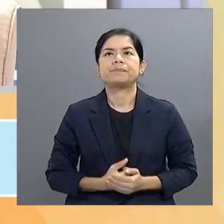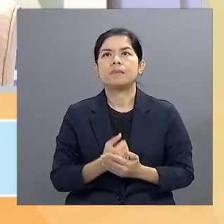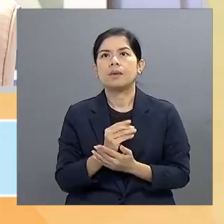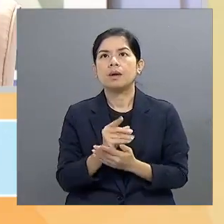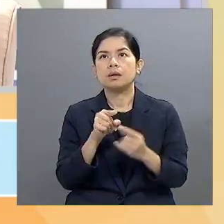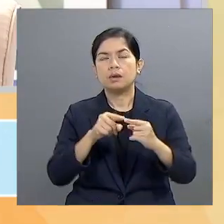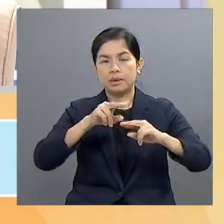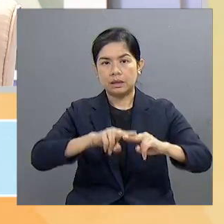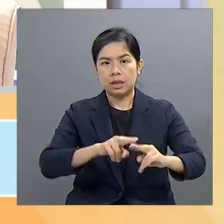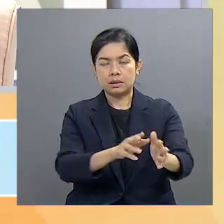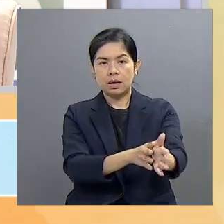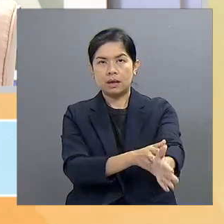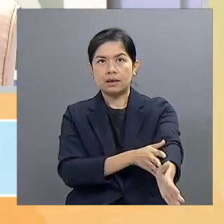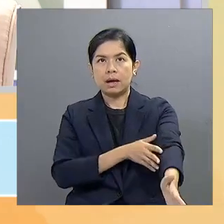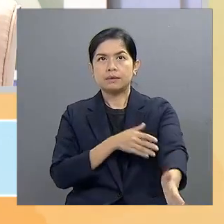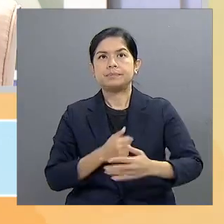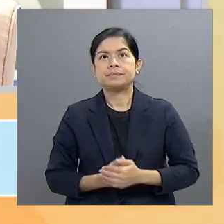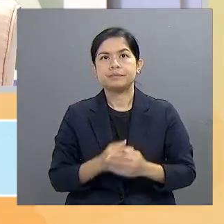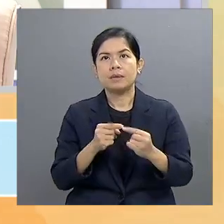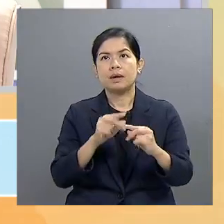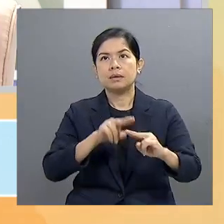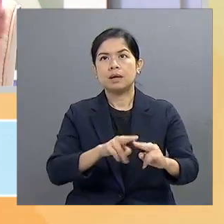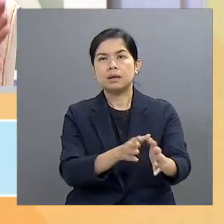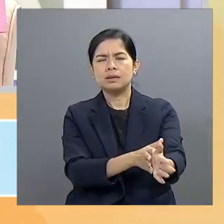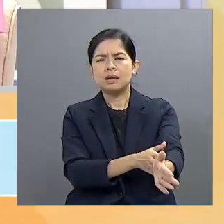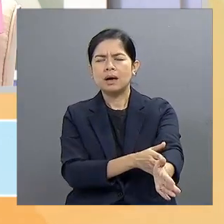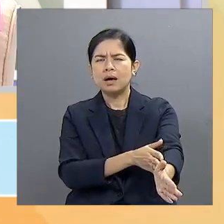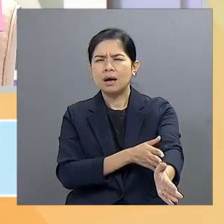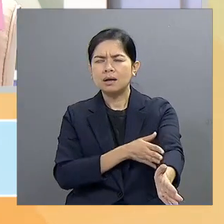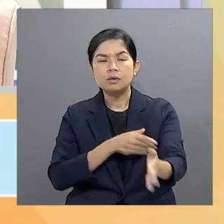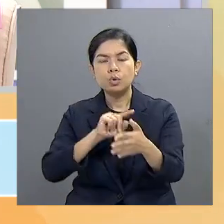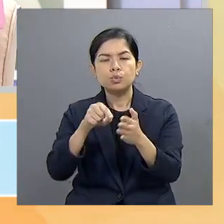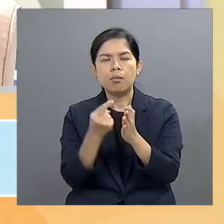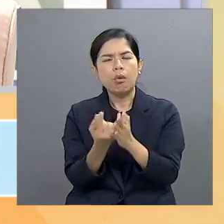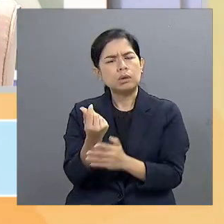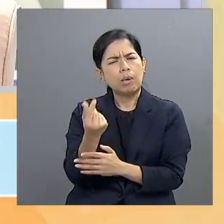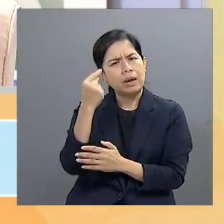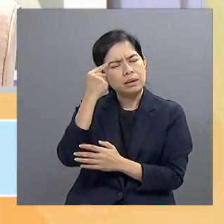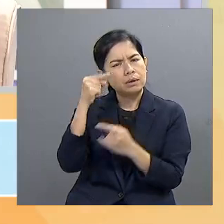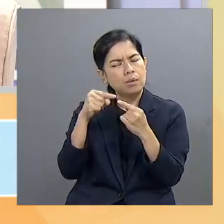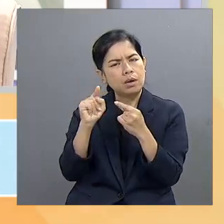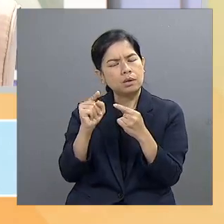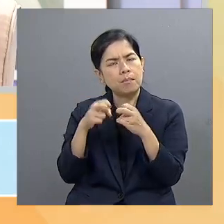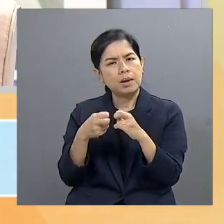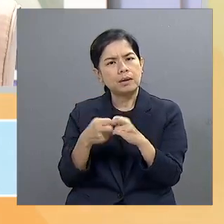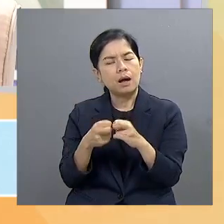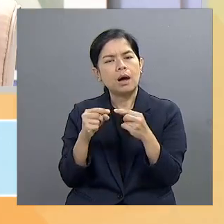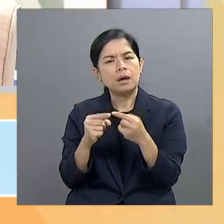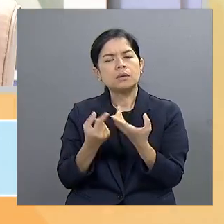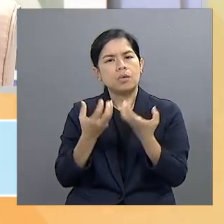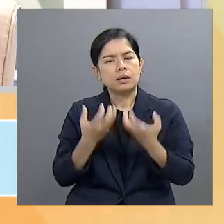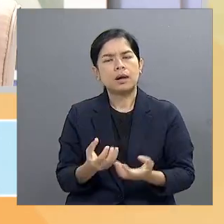อาจารย์คะนั่งนานมันต้องนั่งนานขนาดไหนถึงจะเรียกว่ามีความเสี่ยงเข้าข่ายในเรื่องของภาวะนั่งนานแบบนี้อะคะ ครับผม